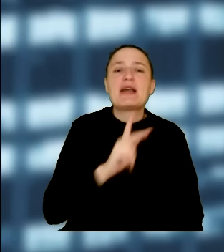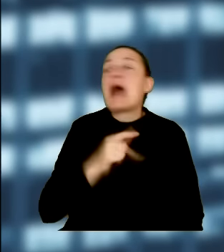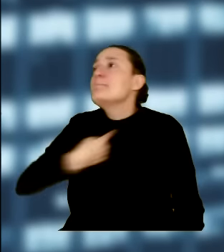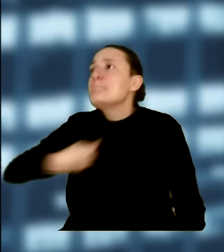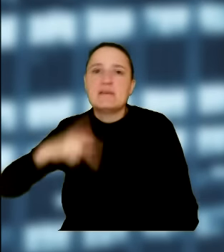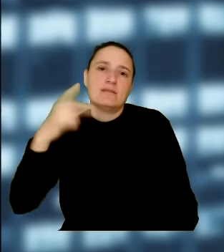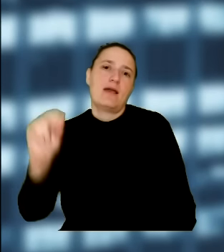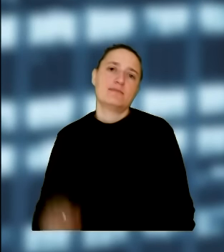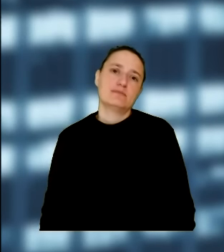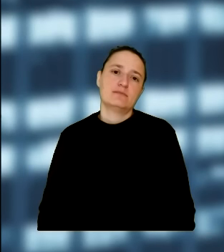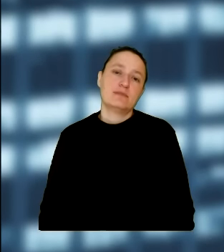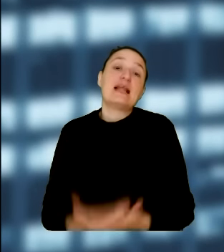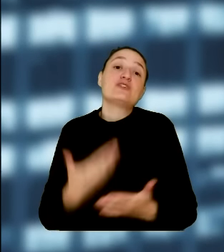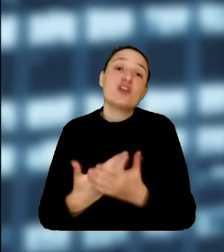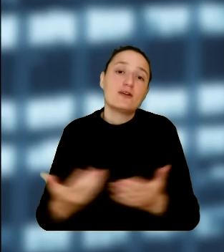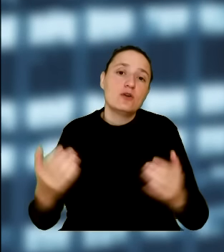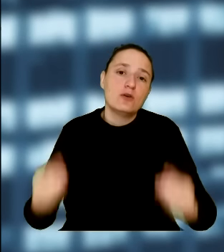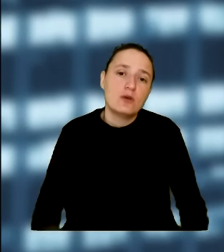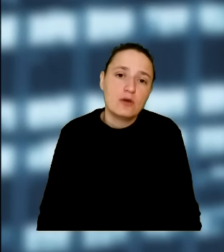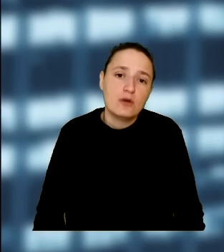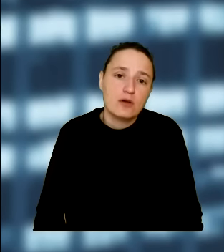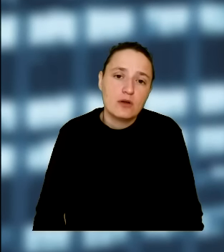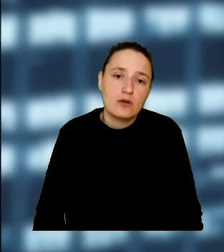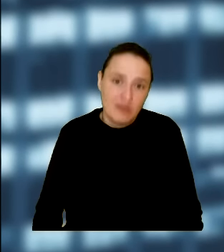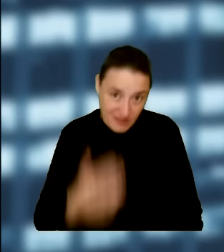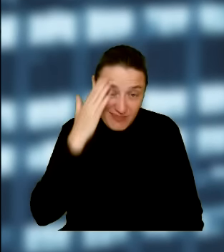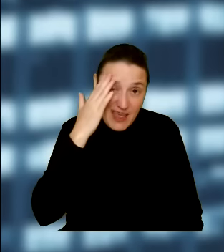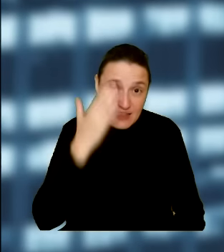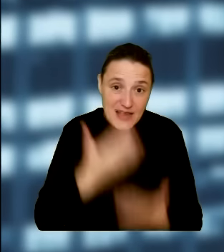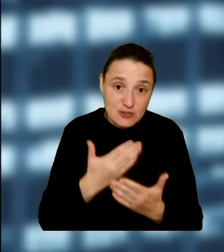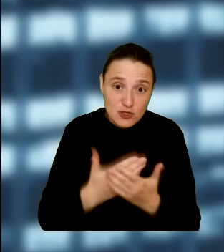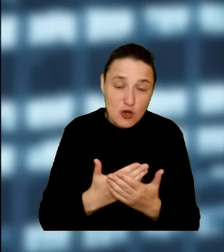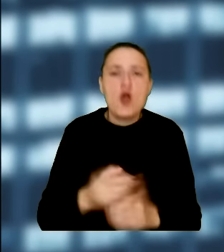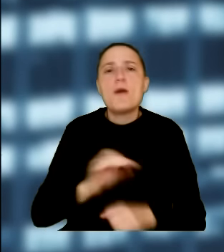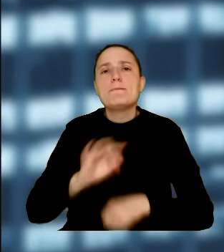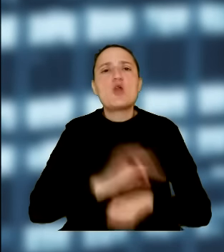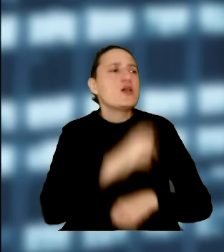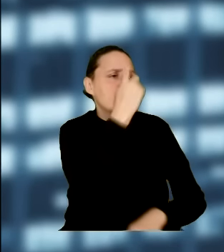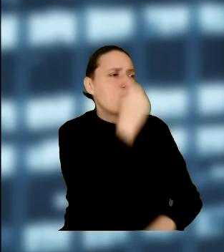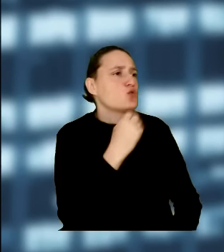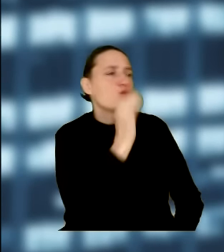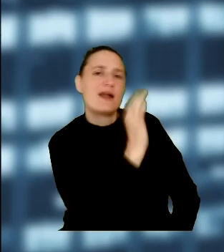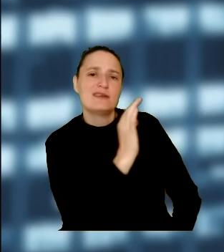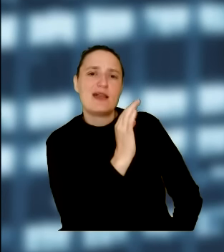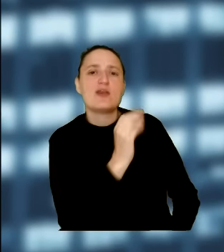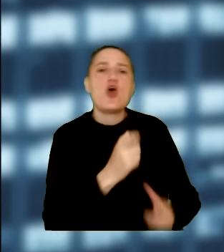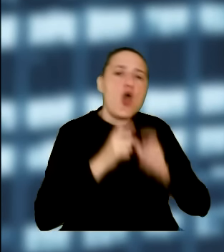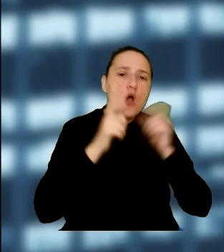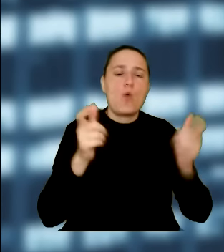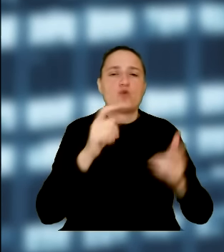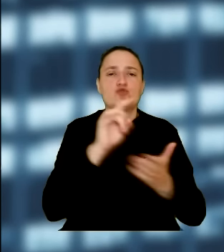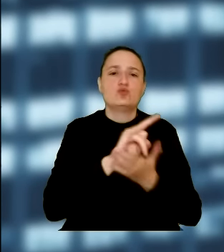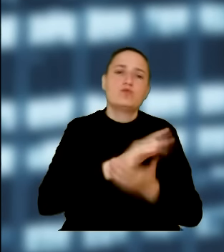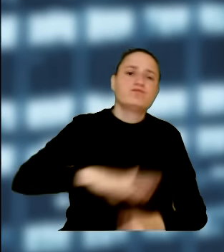My nie. Dlaczego? No to państwo wiedzą dlaczego. Premier Portugalii ogłosił plan budowy nowego lotniska dla